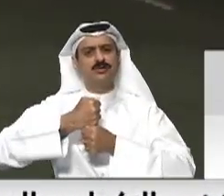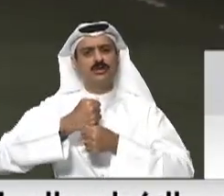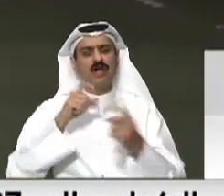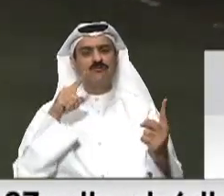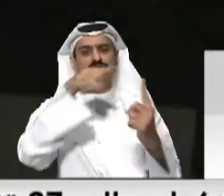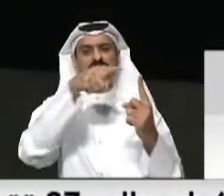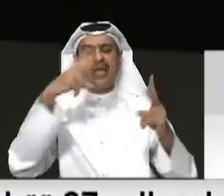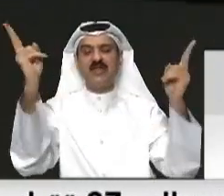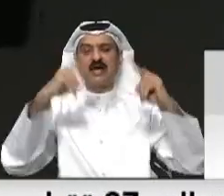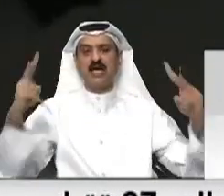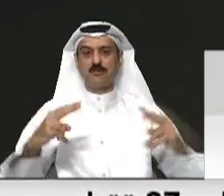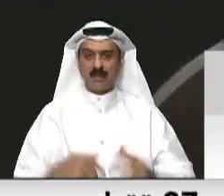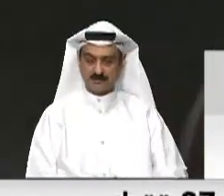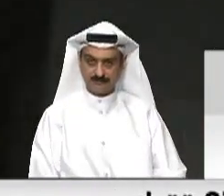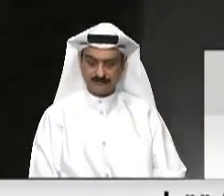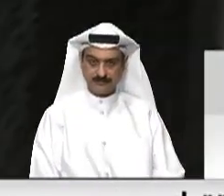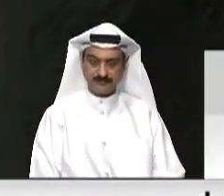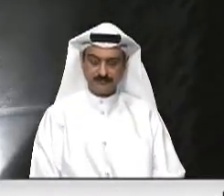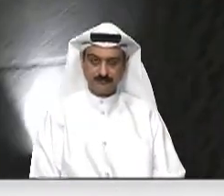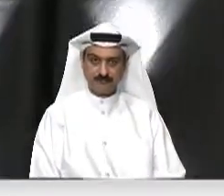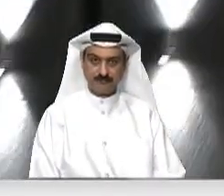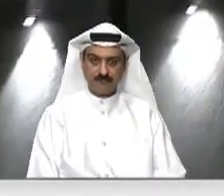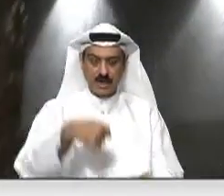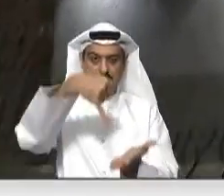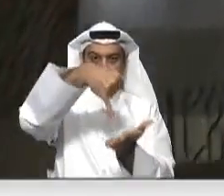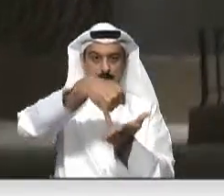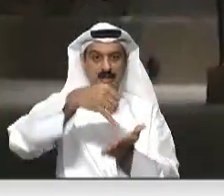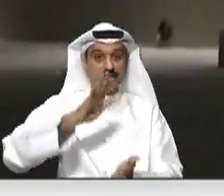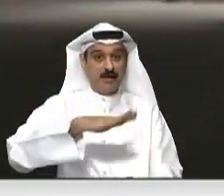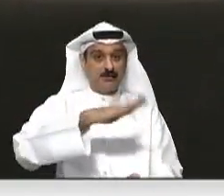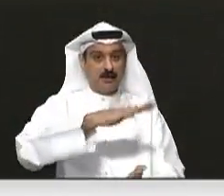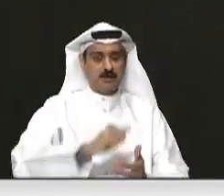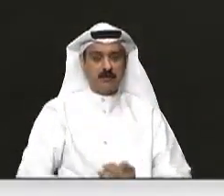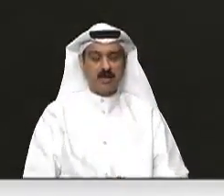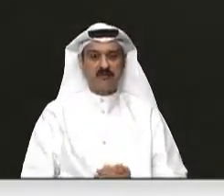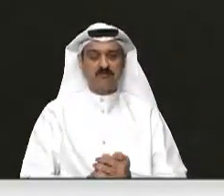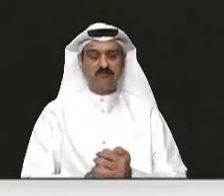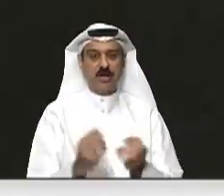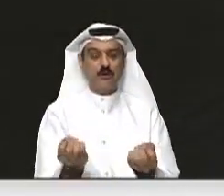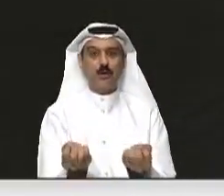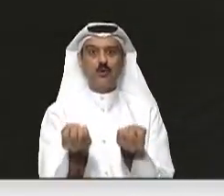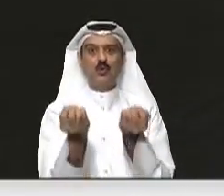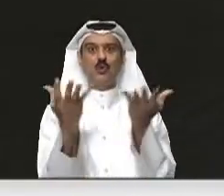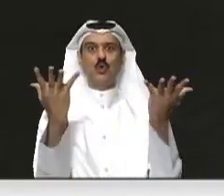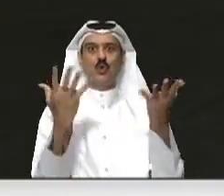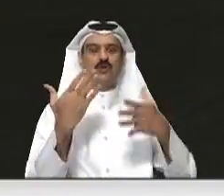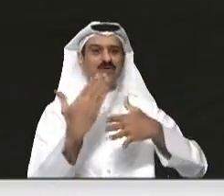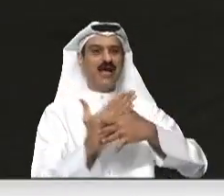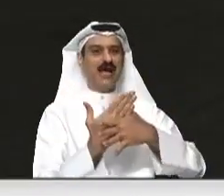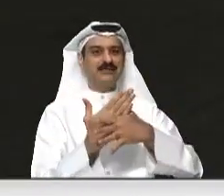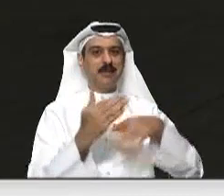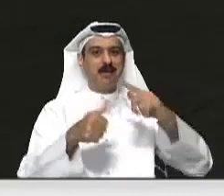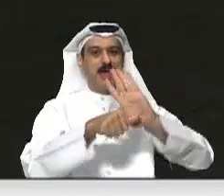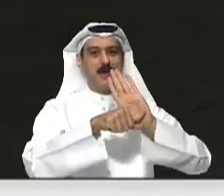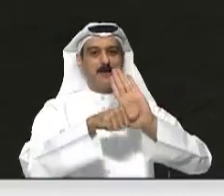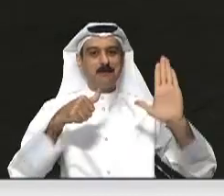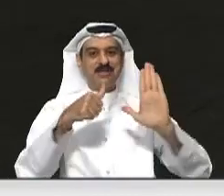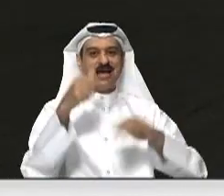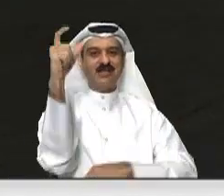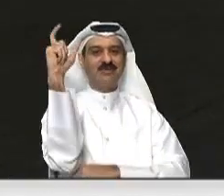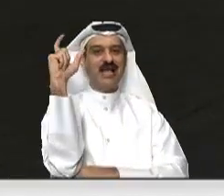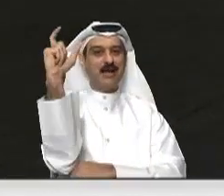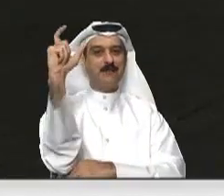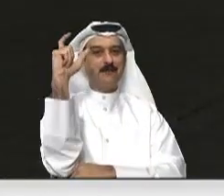العاجل مدينه المطلاع السكنيه تبصر النور بعد ايصال التيار الكهربائي والبدايه من المباني الحكوميه